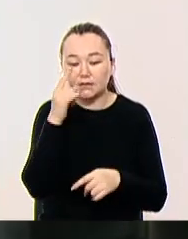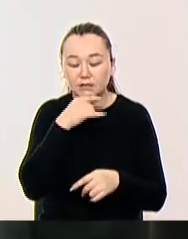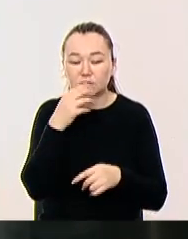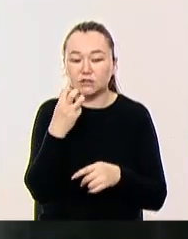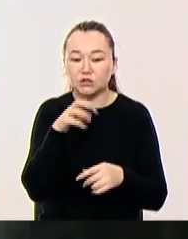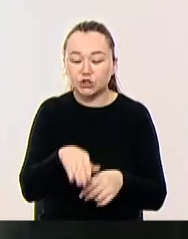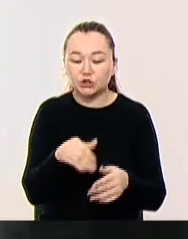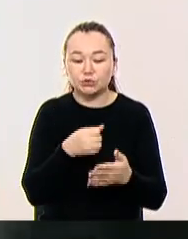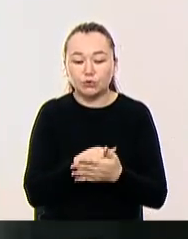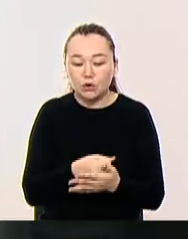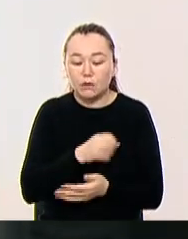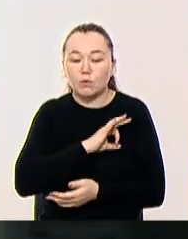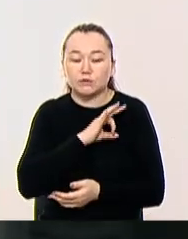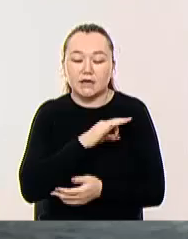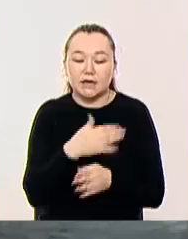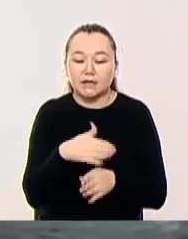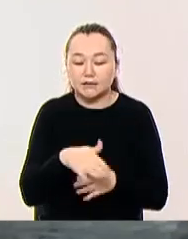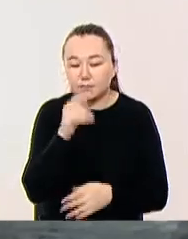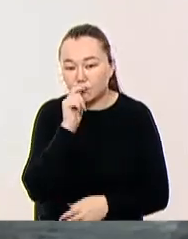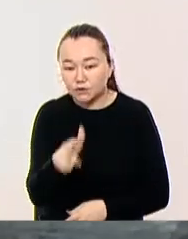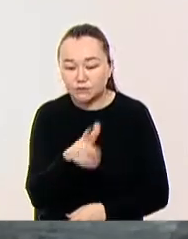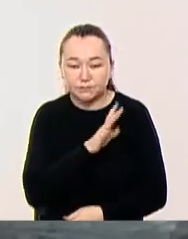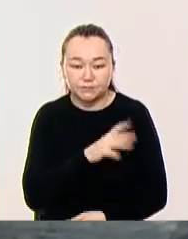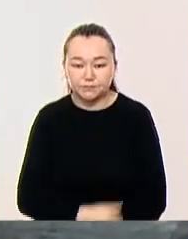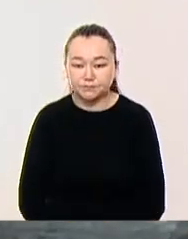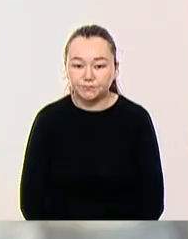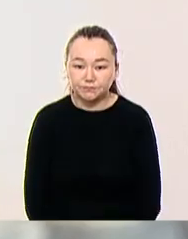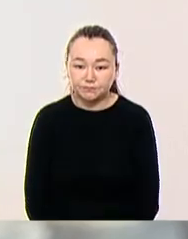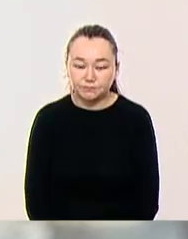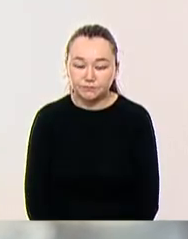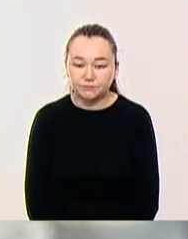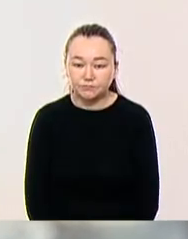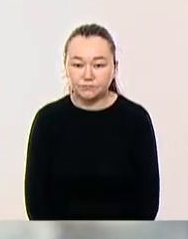tengege deyinge tutmuşluk krediti keşirilgen edi. Arşat Adiljan kızı Didar Elew, Inform Bureau, Astana.